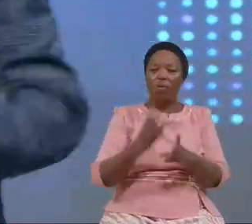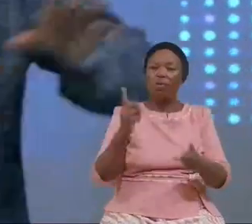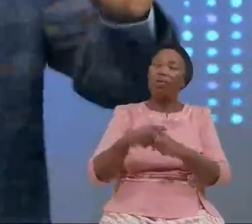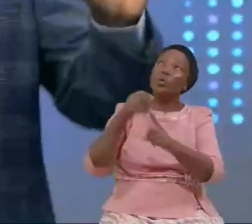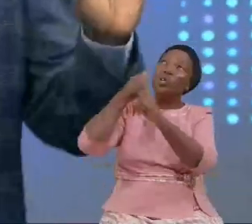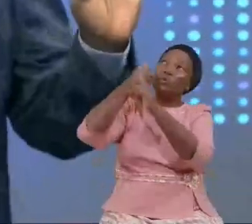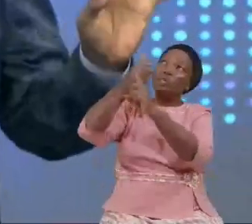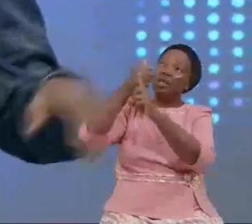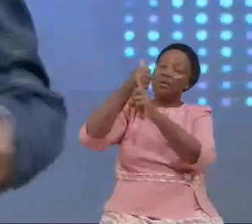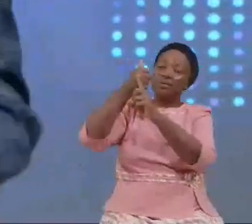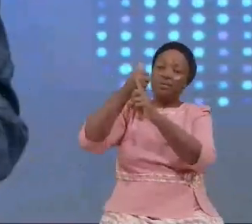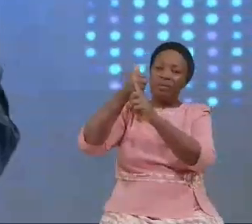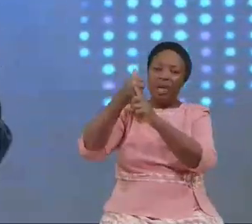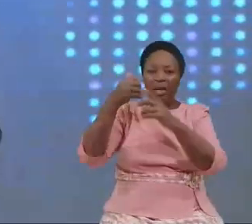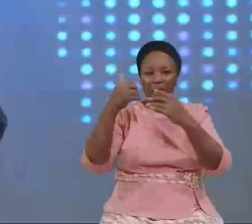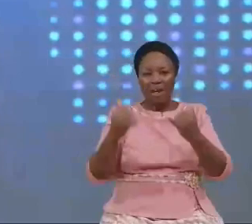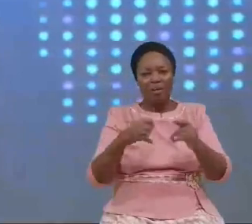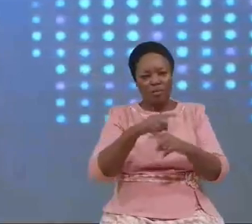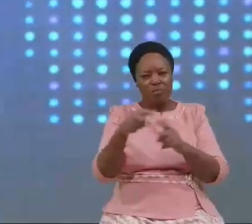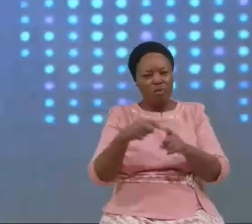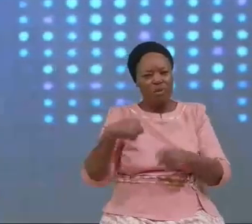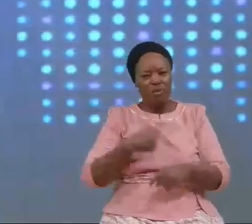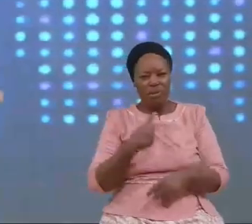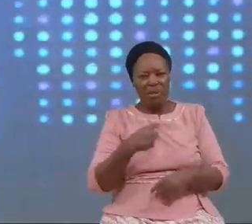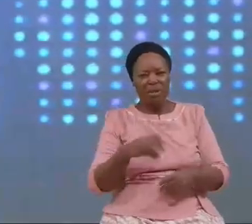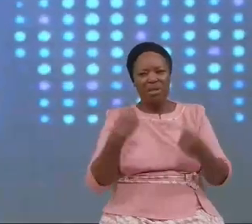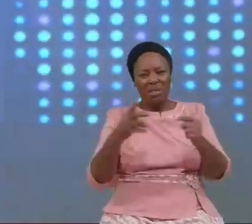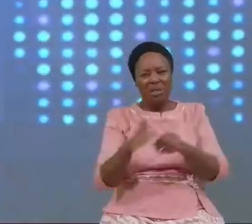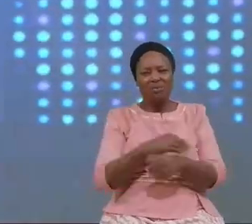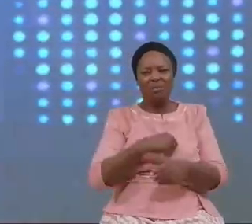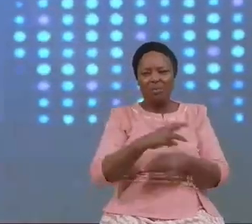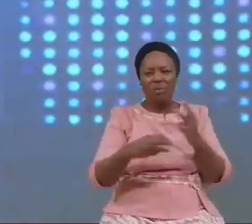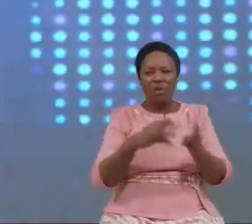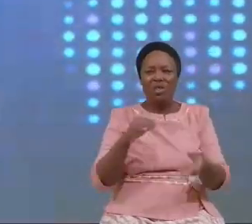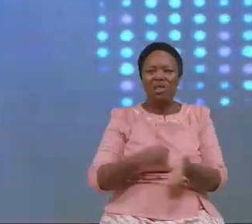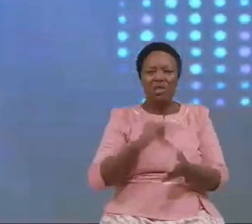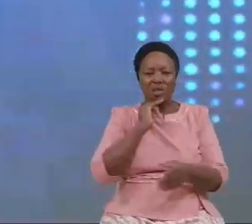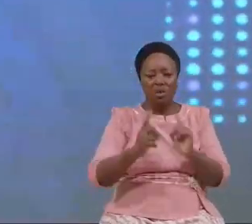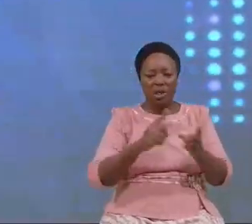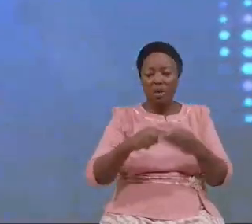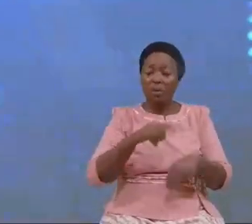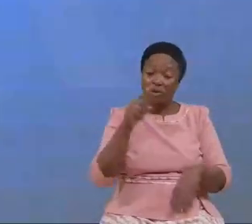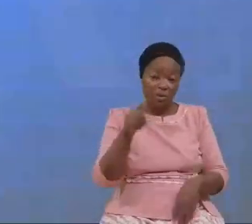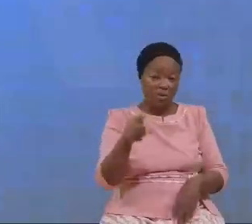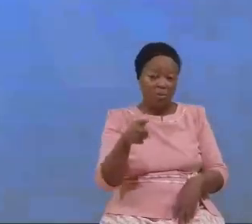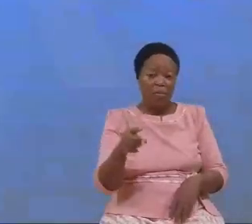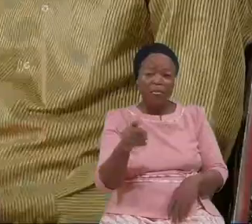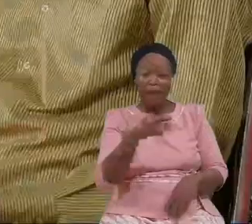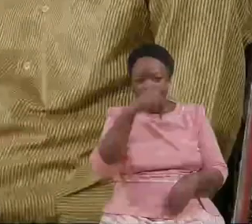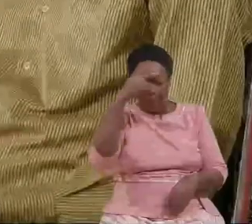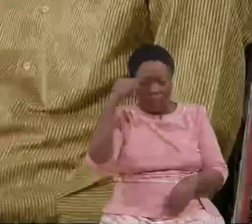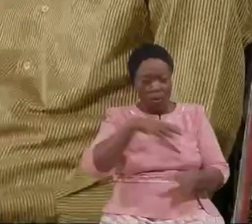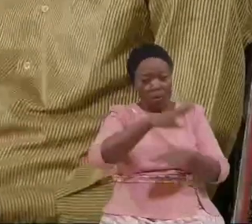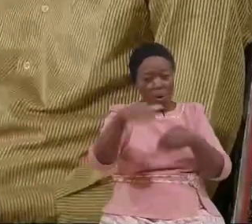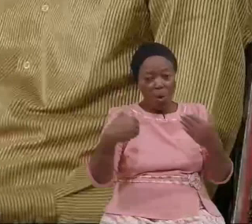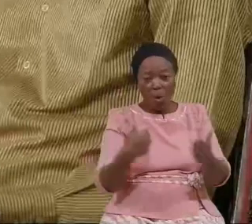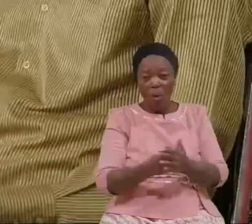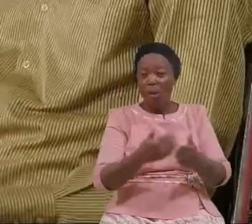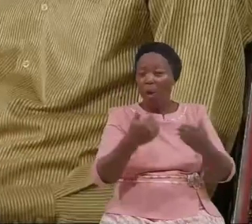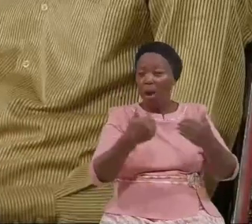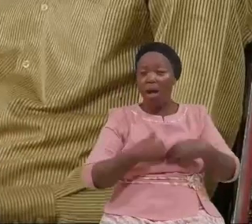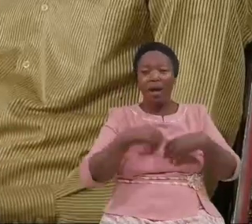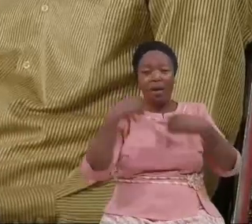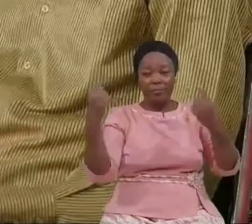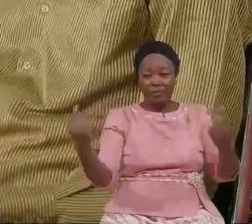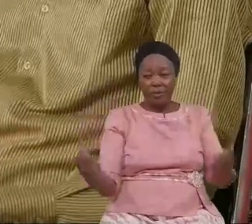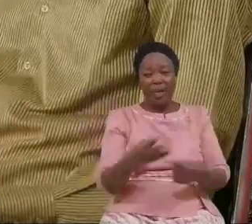quand nous disons mon pécheur cela parle de toi parce que tous ont péchés et sont